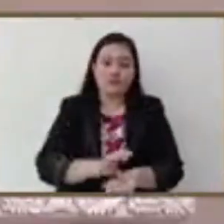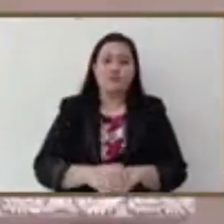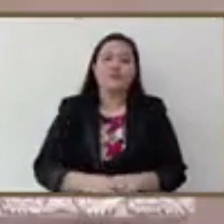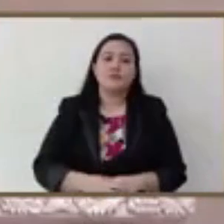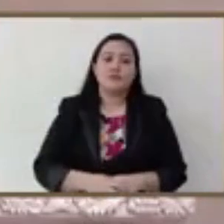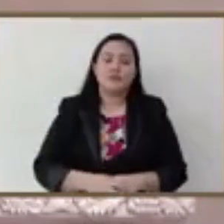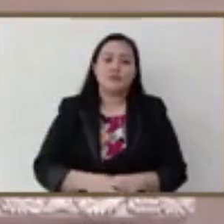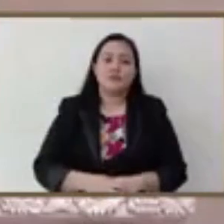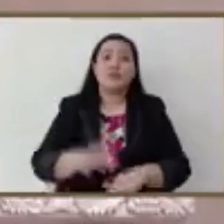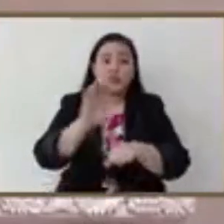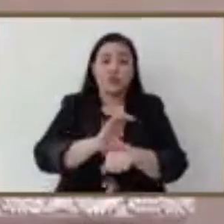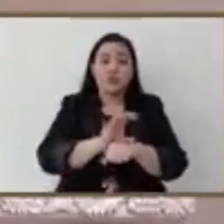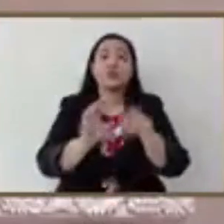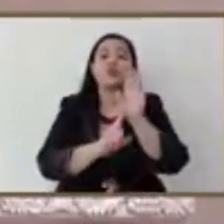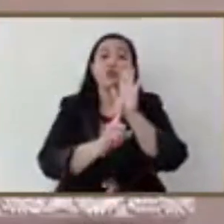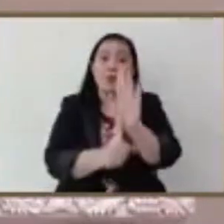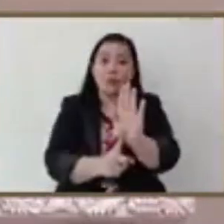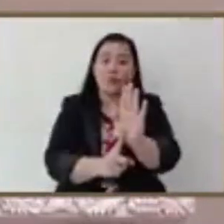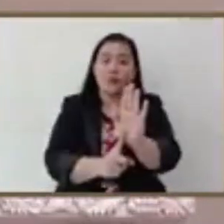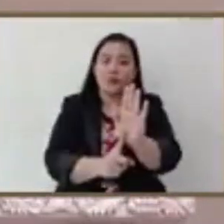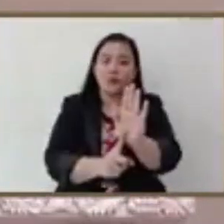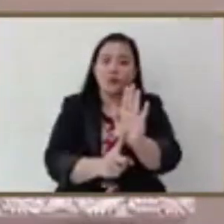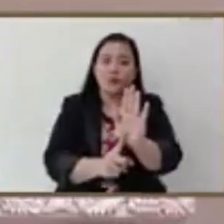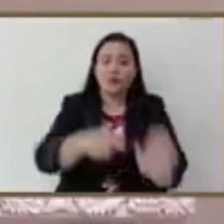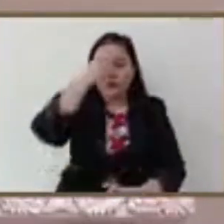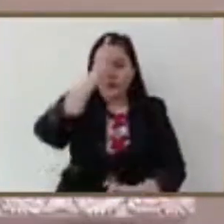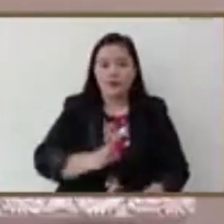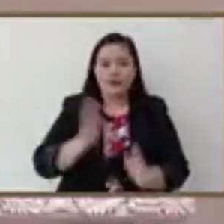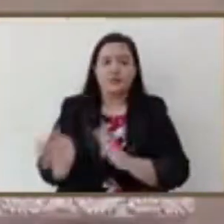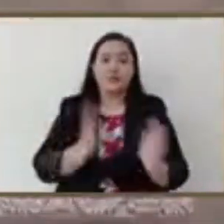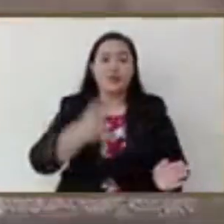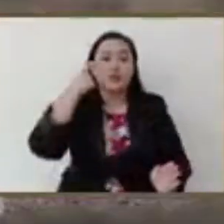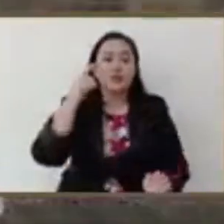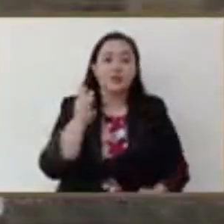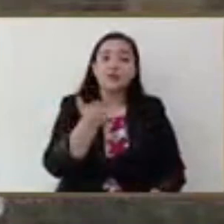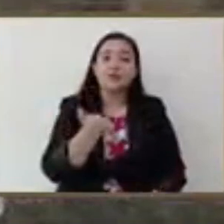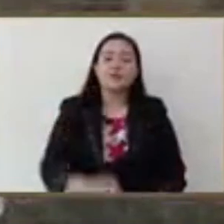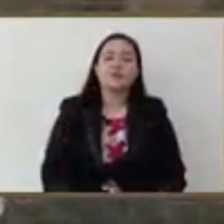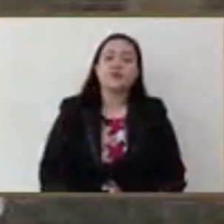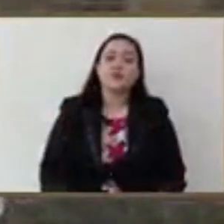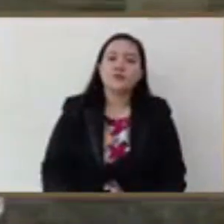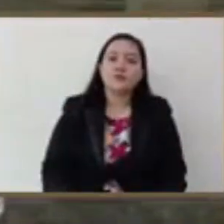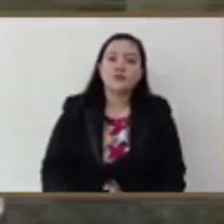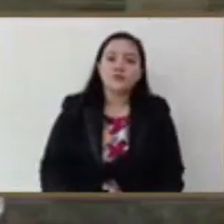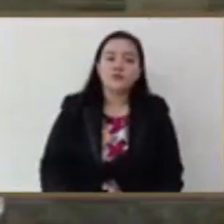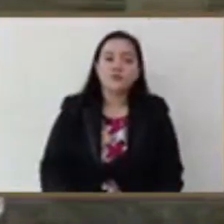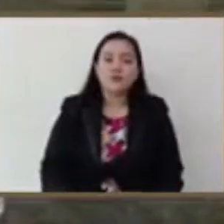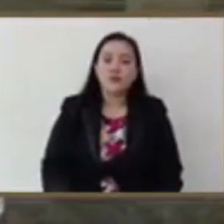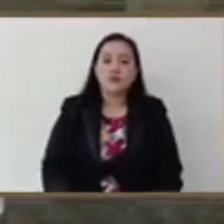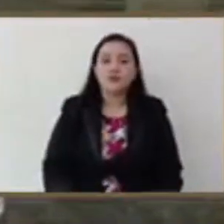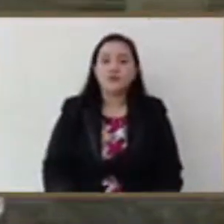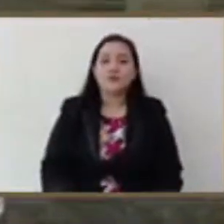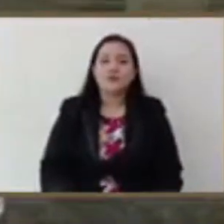church. Sa church, na-expose yung plano ng Diyos sa buhay mo. Hindi ba? Kailan